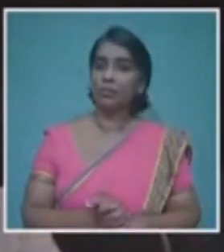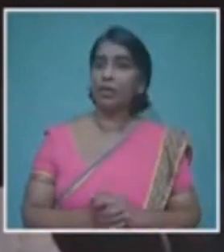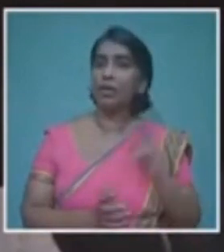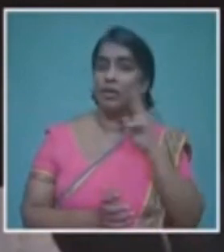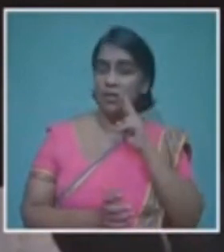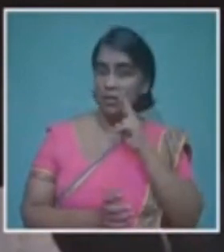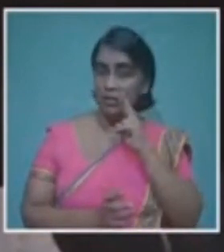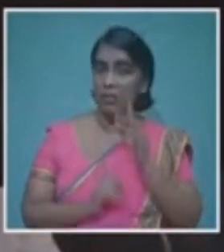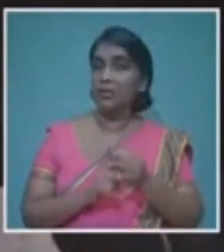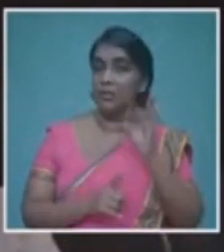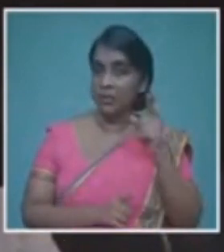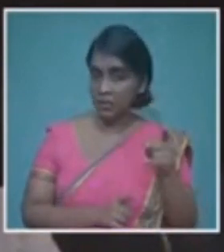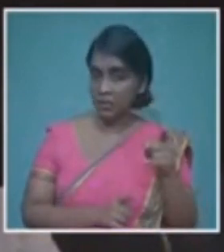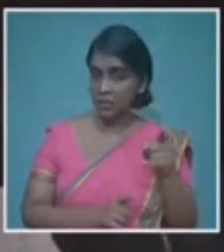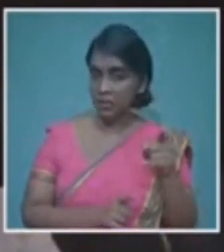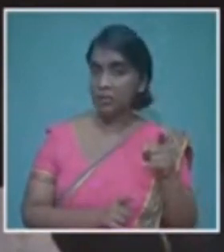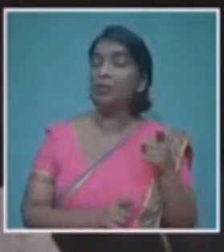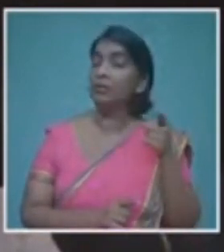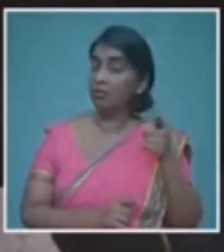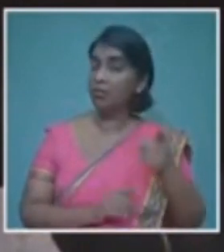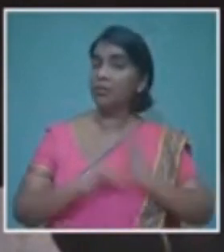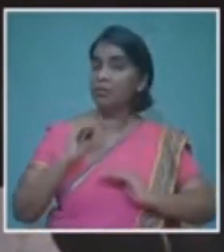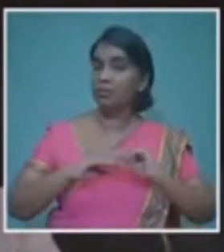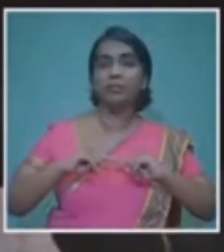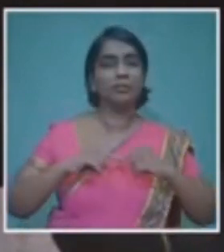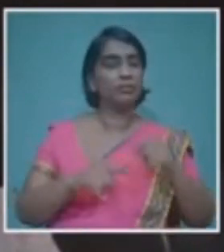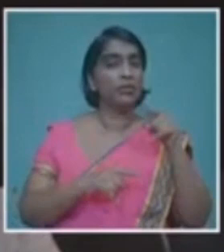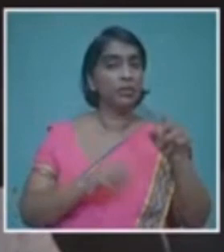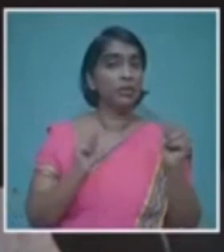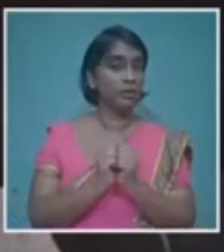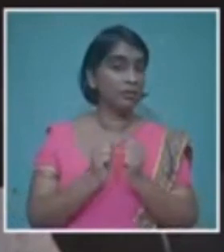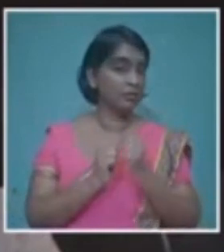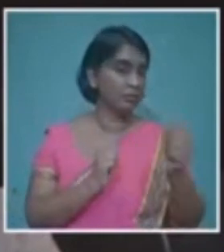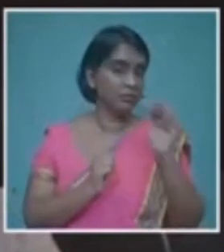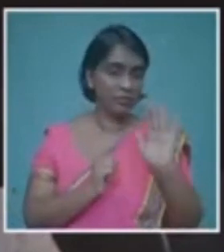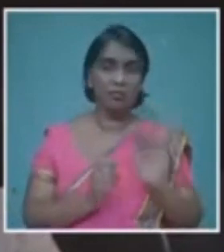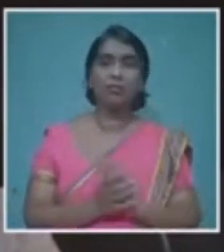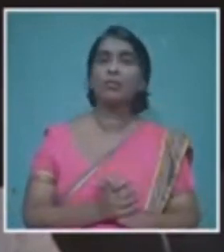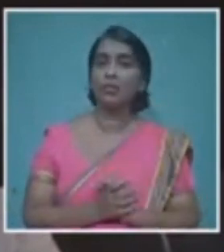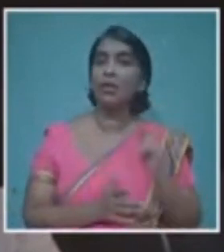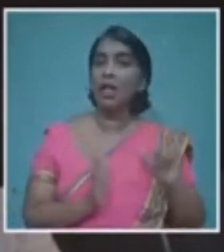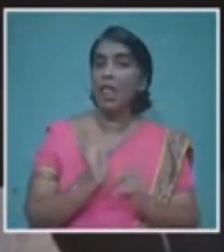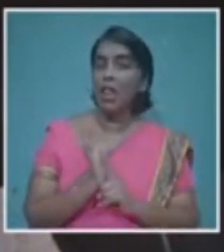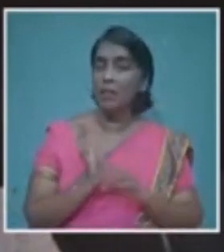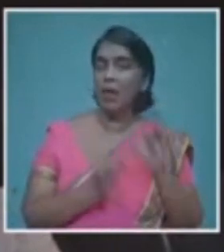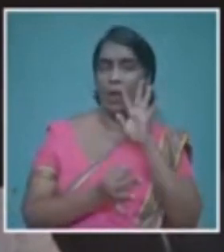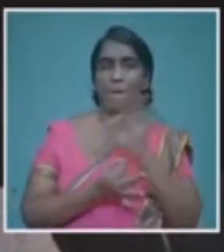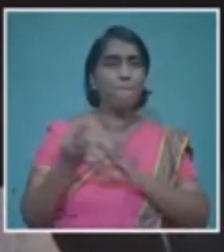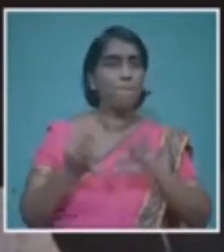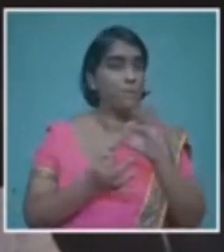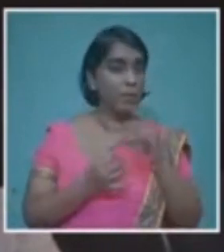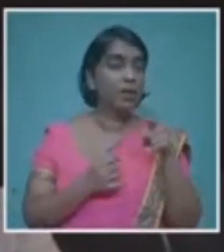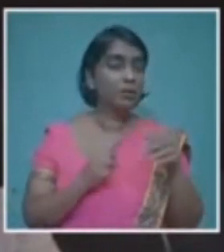रणिल विक्रमसिंह जनाधिपति वरयागे क्रियाकलाप तहु हसीरन विधिय तुलिनुत मे लिबरल